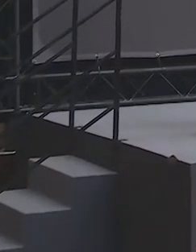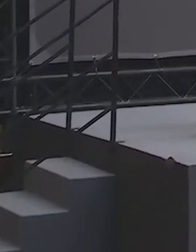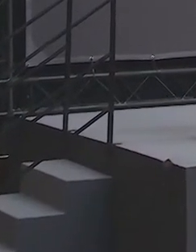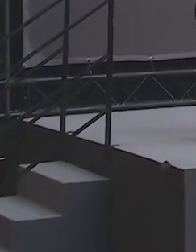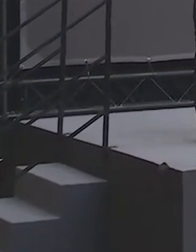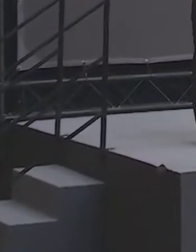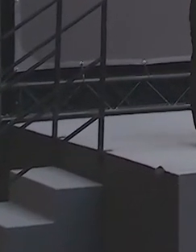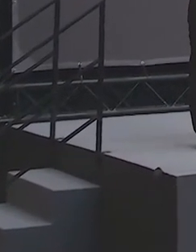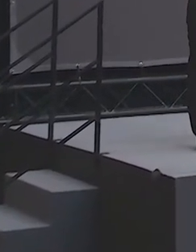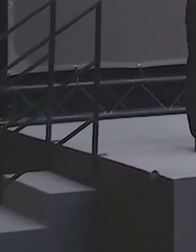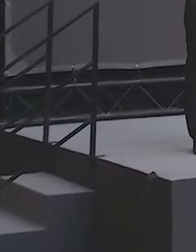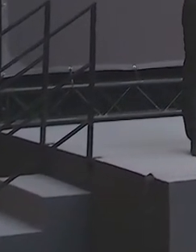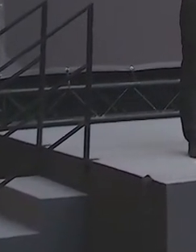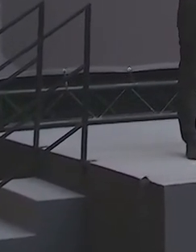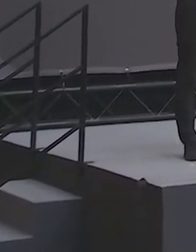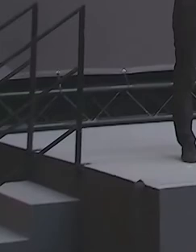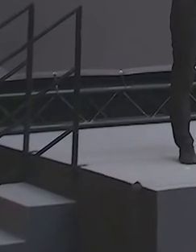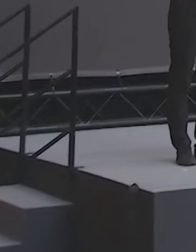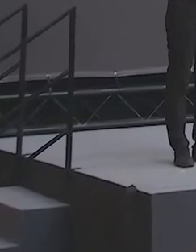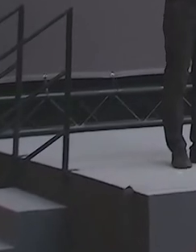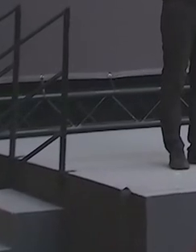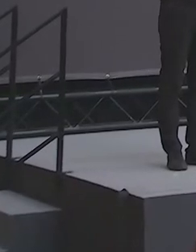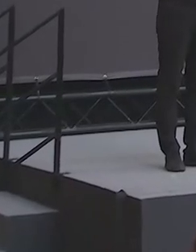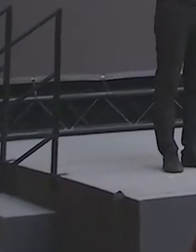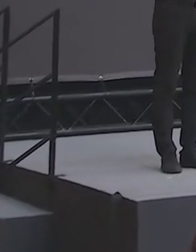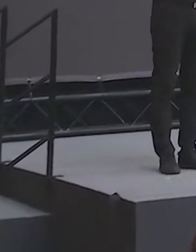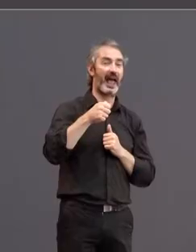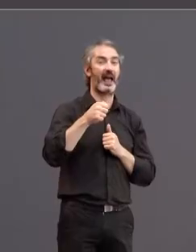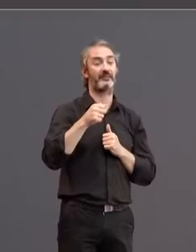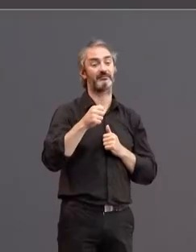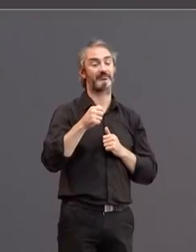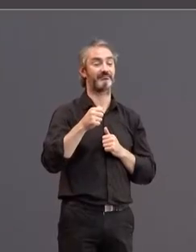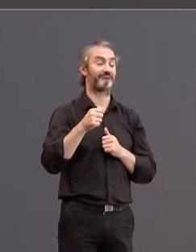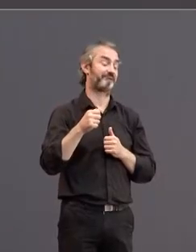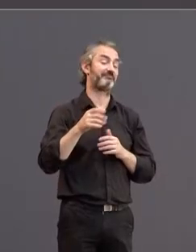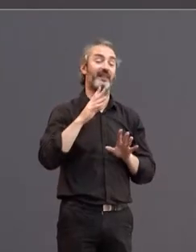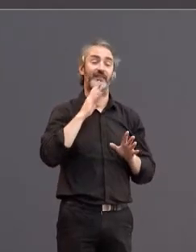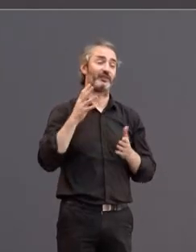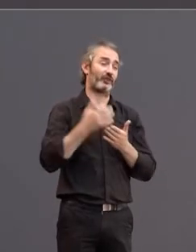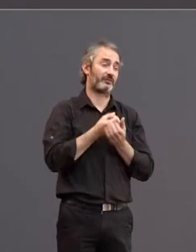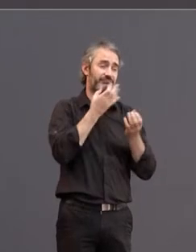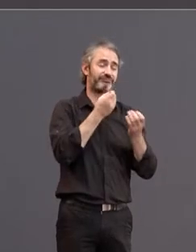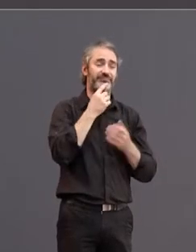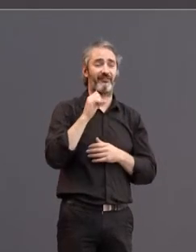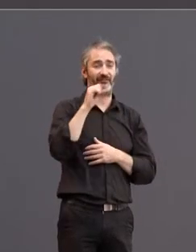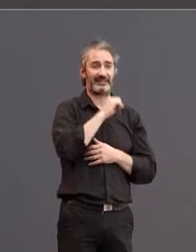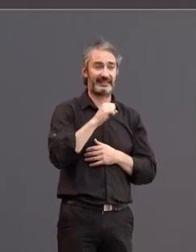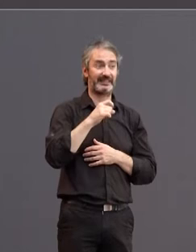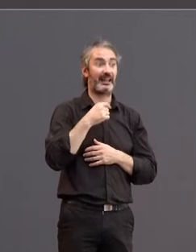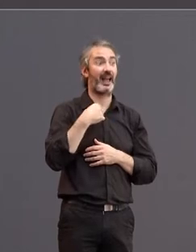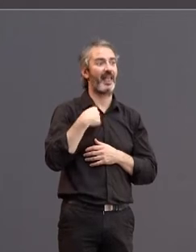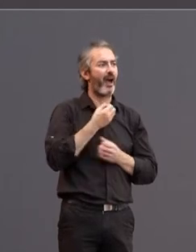Moltes gràcies, Jordi, Albert, Anna Xiao, Nerea i Joana. Malgrat els nervis, us ha sortit fantàstic. I aquestes paraules segur